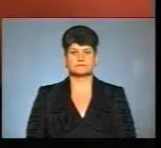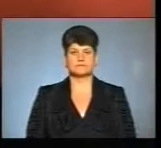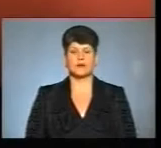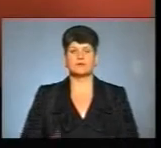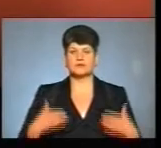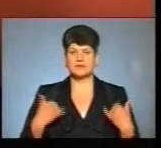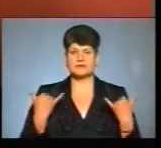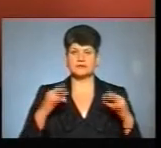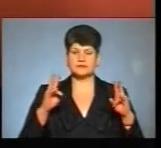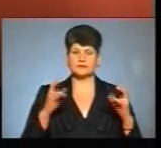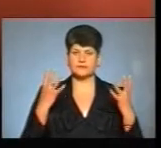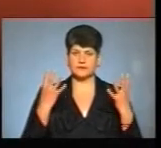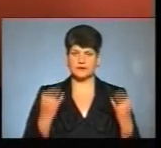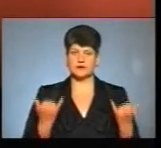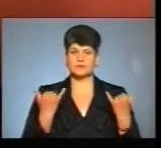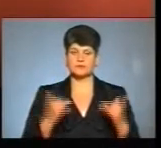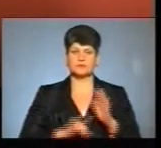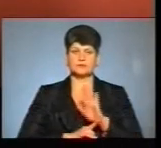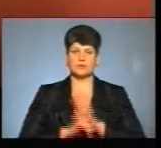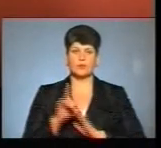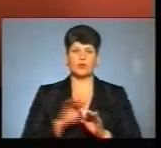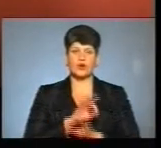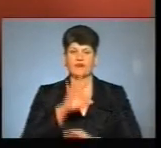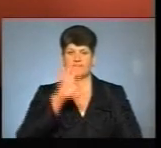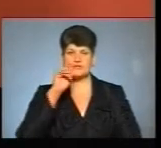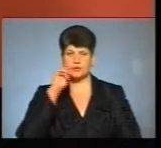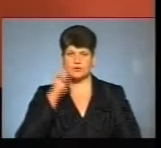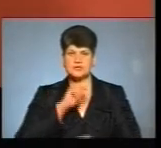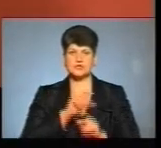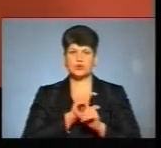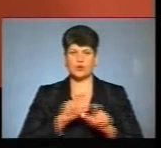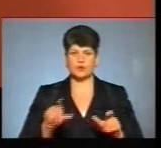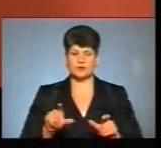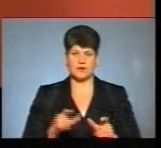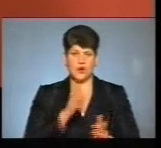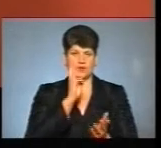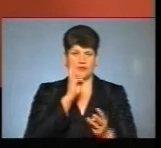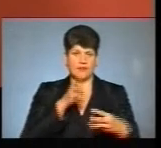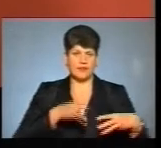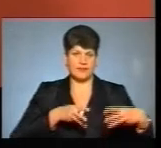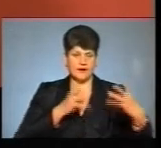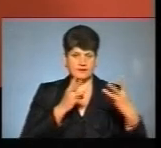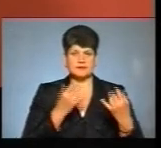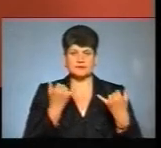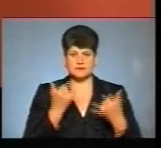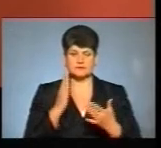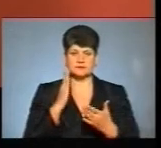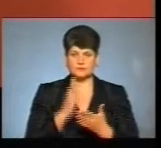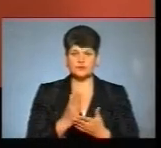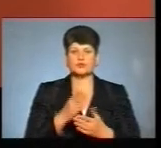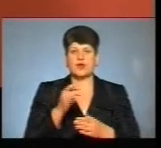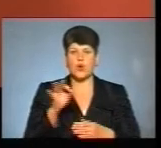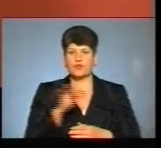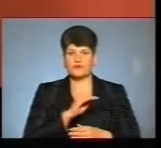Мої вітання в ефірі «Тема дня». Сьогодні стартував проект «Всеукраїнська школа онлайн». На час карантину уроки транслюватимуть на офіційному